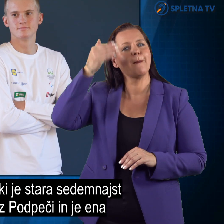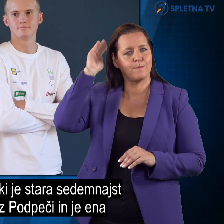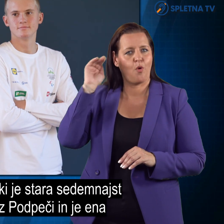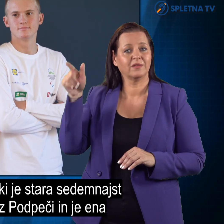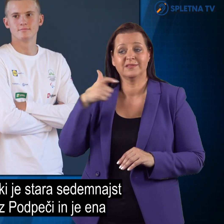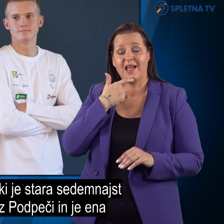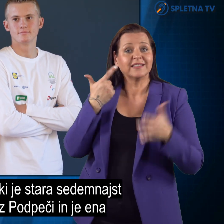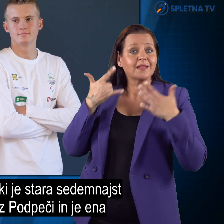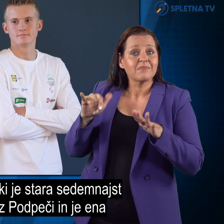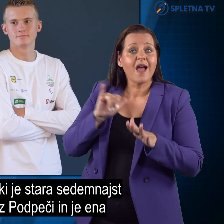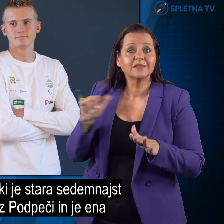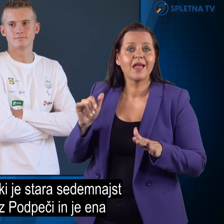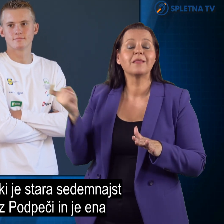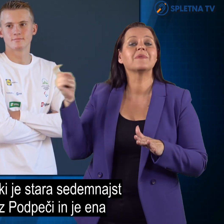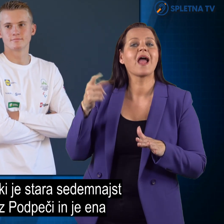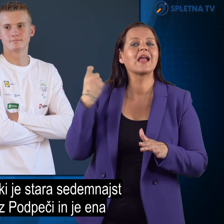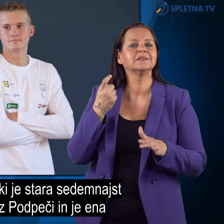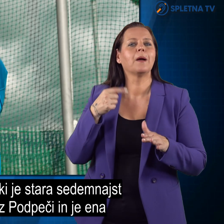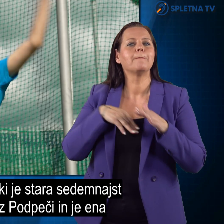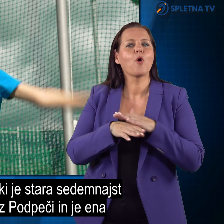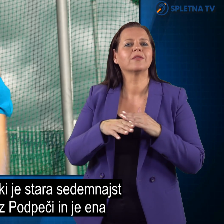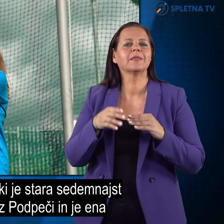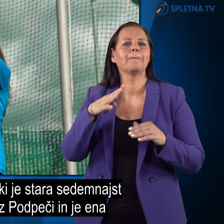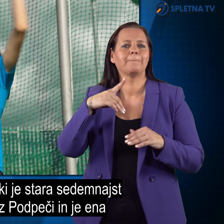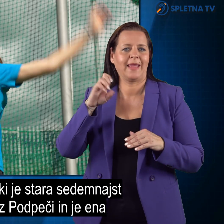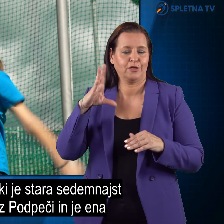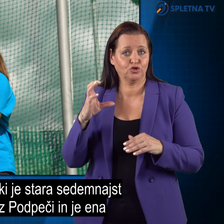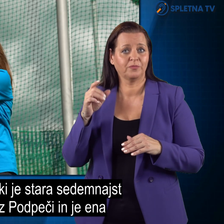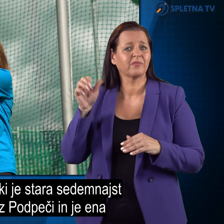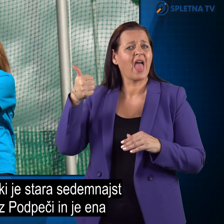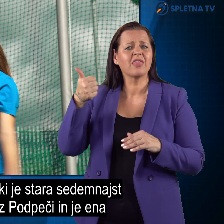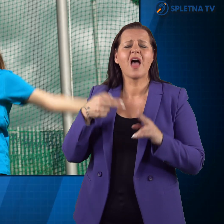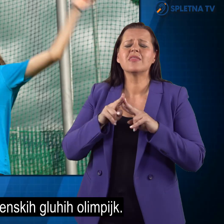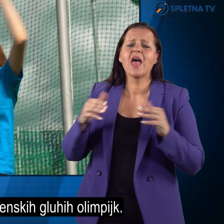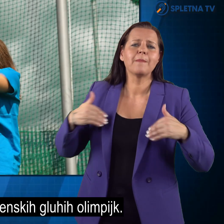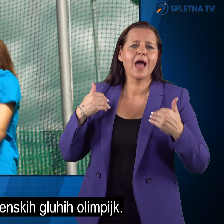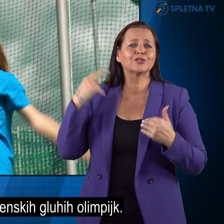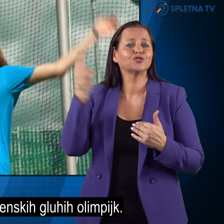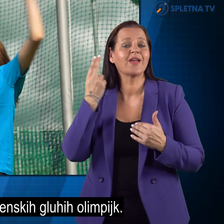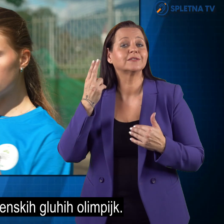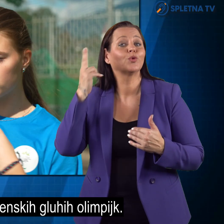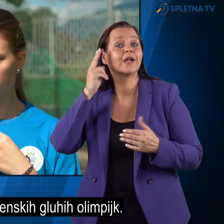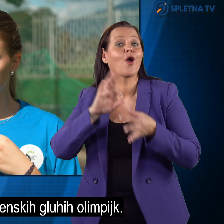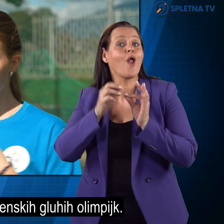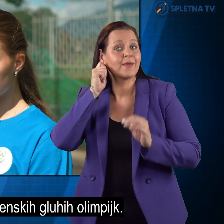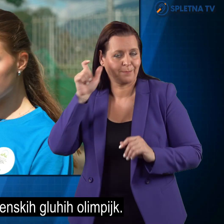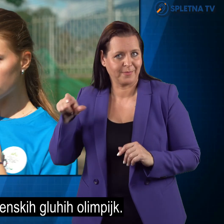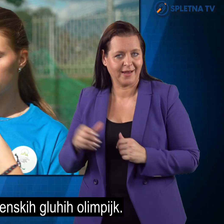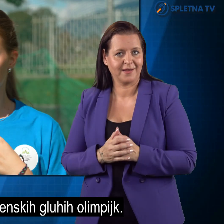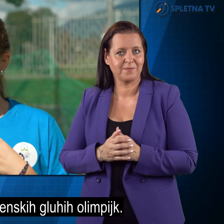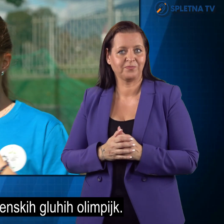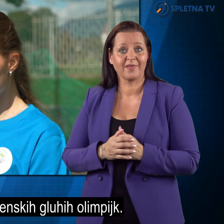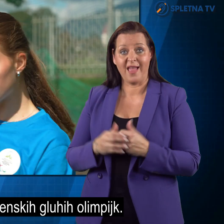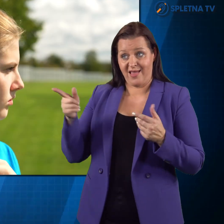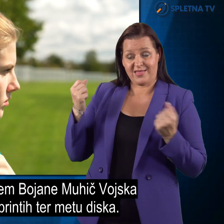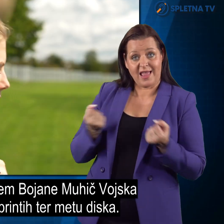Izabela Mort, ki je stara 17 let, prihaja iz Podpeči in je ena najmlajših slovenskih gluhih